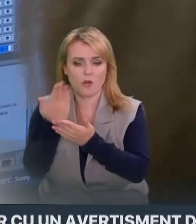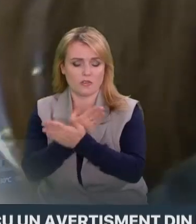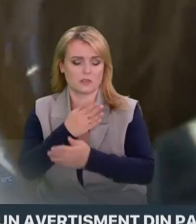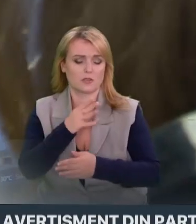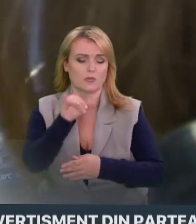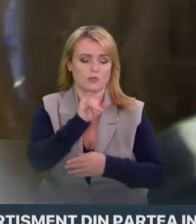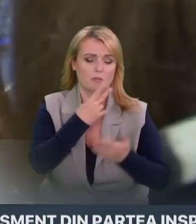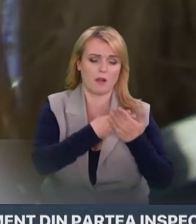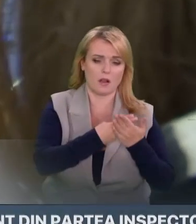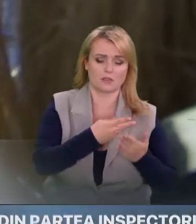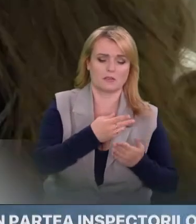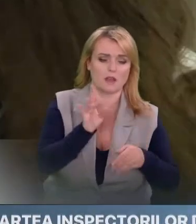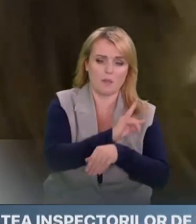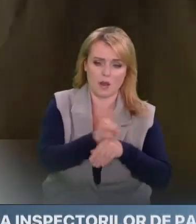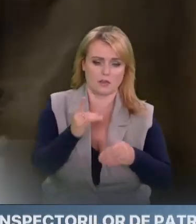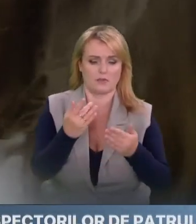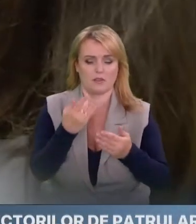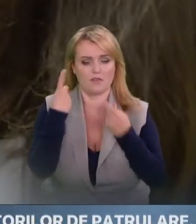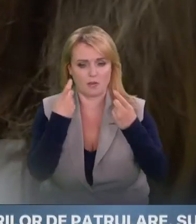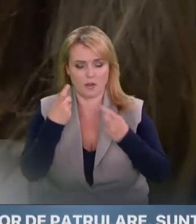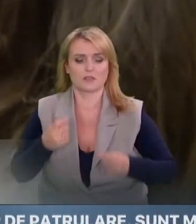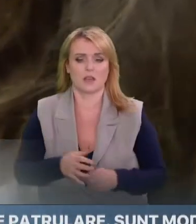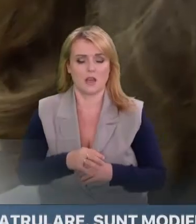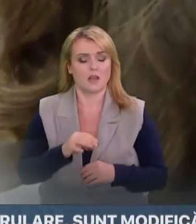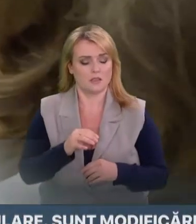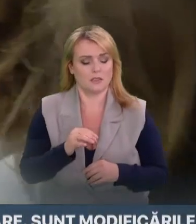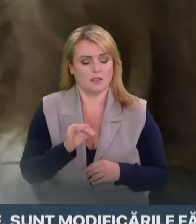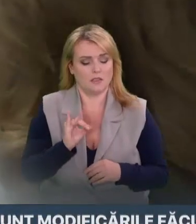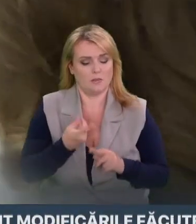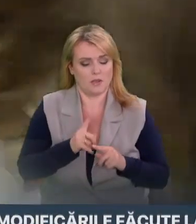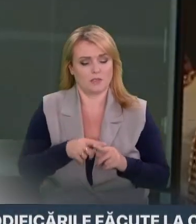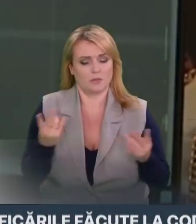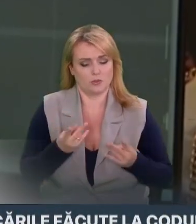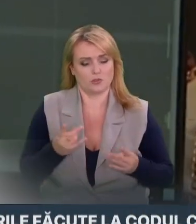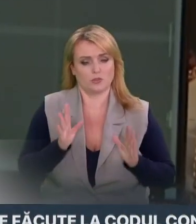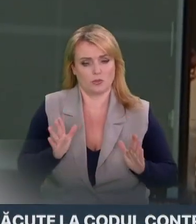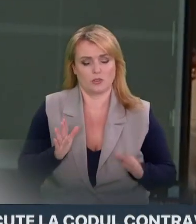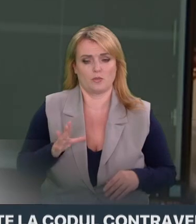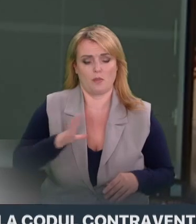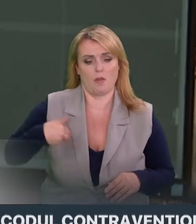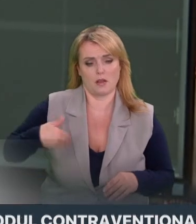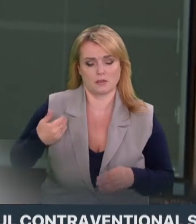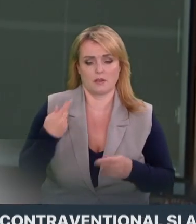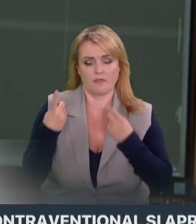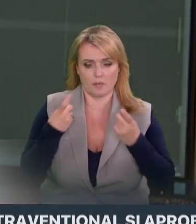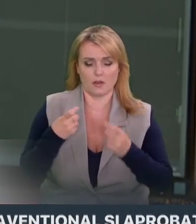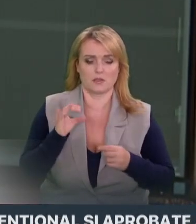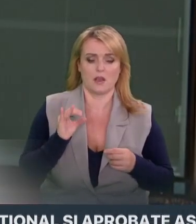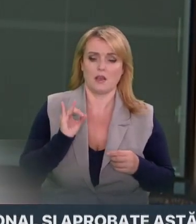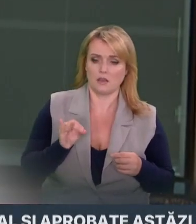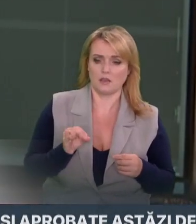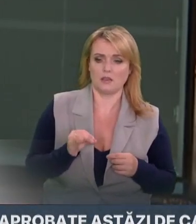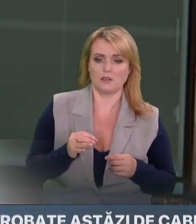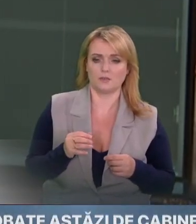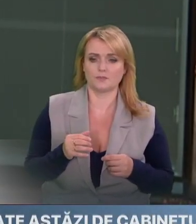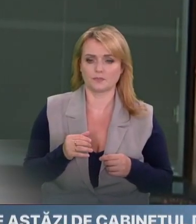bine că nu vorbim doar de un gap, adică nu vorbim doar de deficiențe, că nu avem personal calificat tehnic, dar nu avem și competențe sau nu